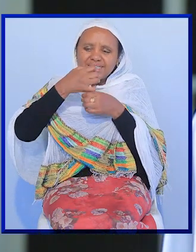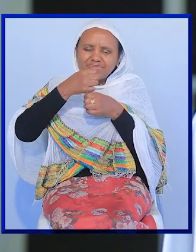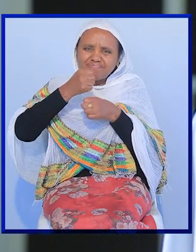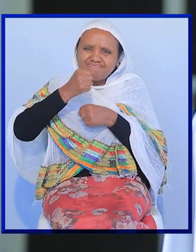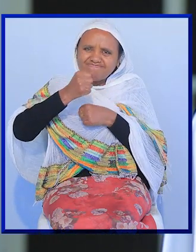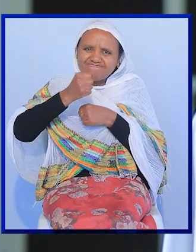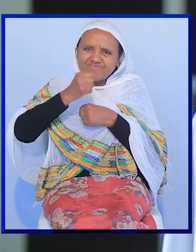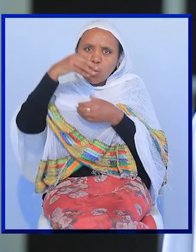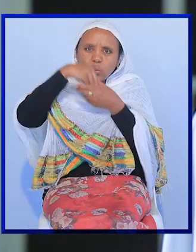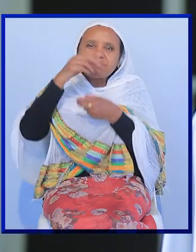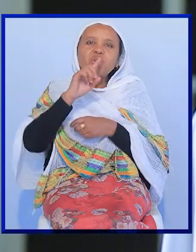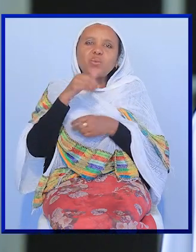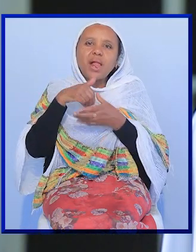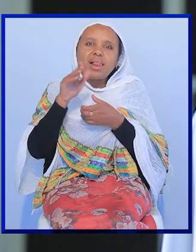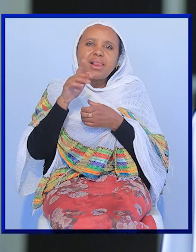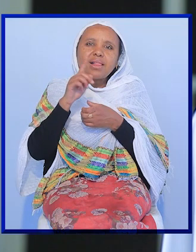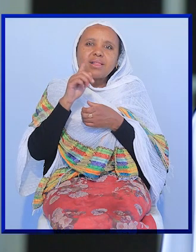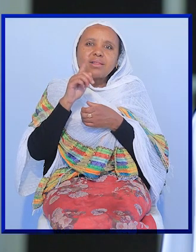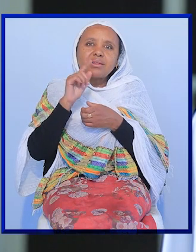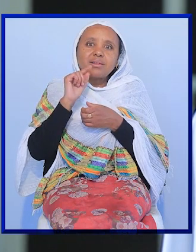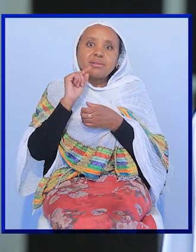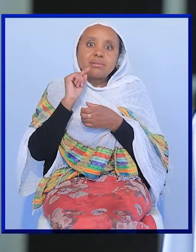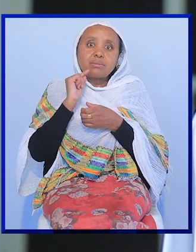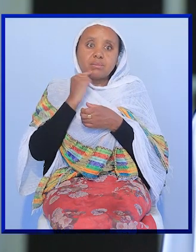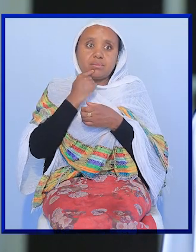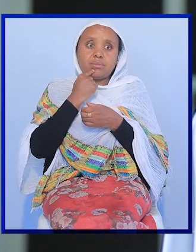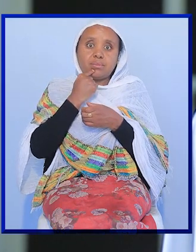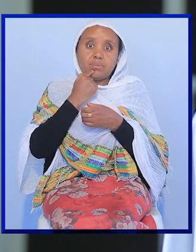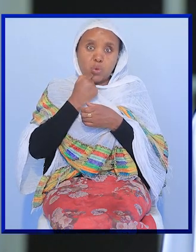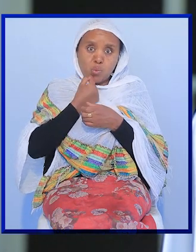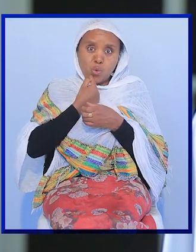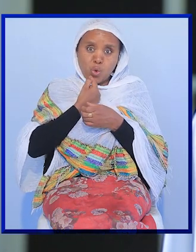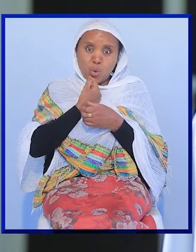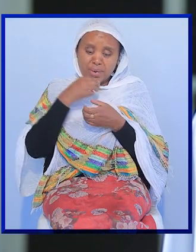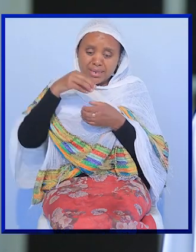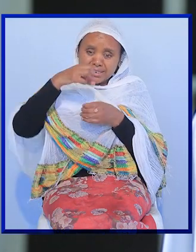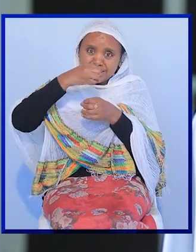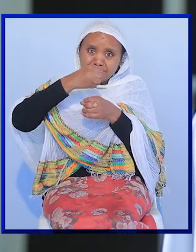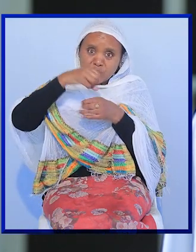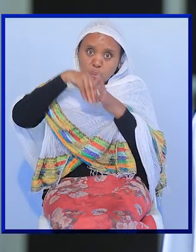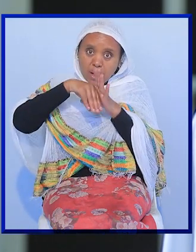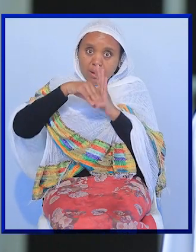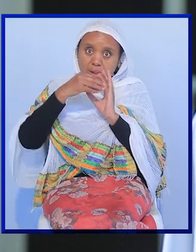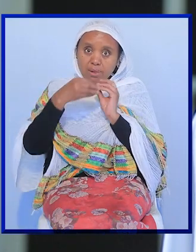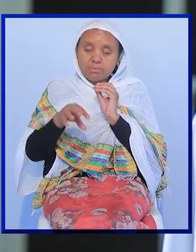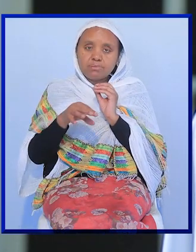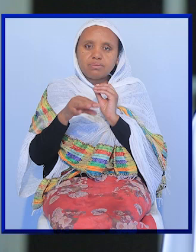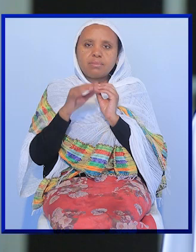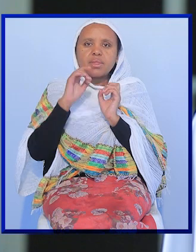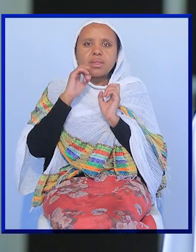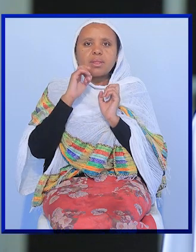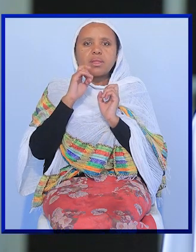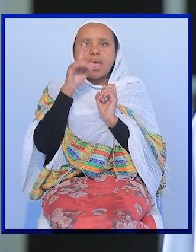ይወጣል? የሎሚ ጭማቂ አይደል? አዎ ምንድነው የሚወጣው ከውስጡ?